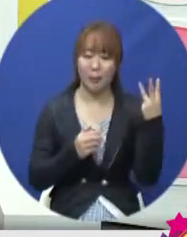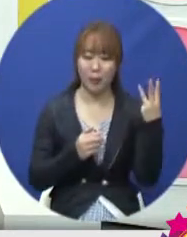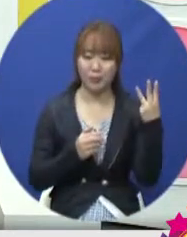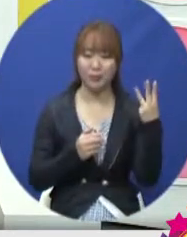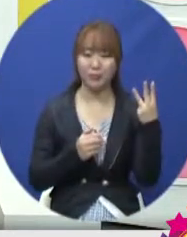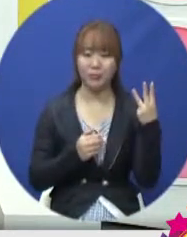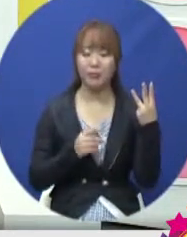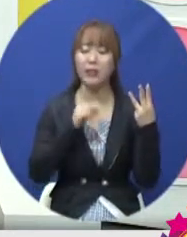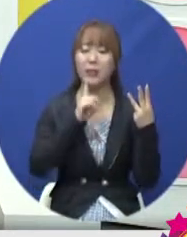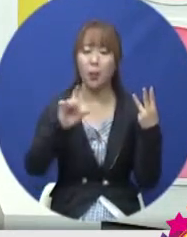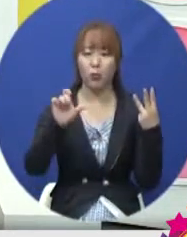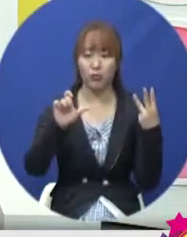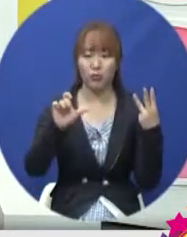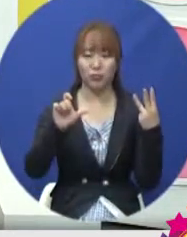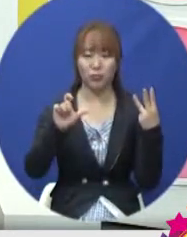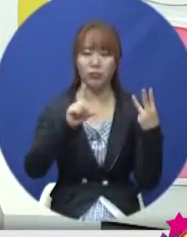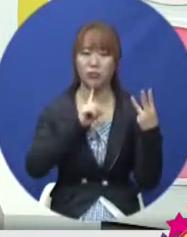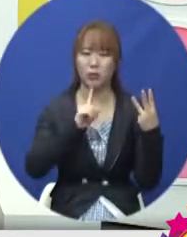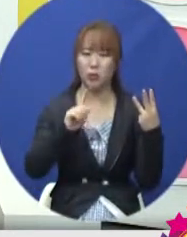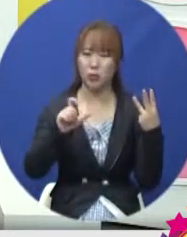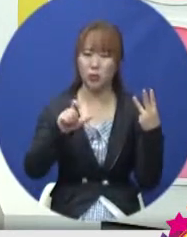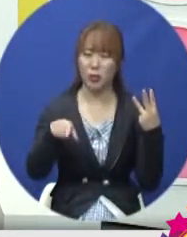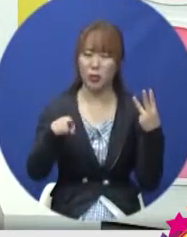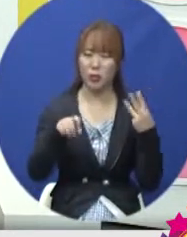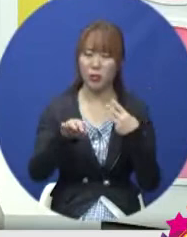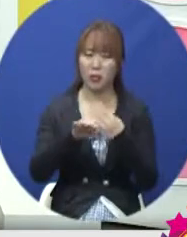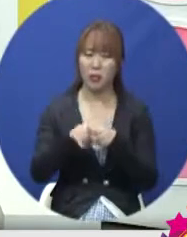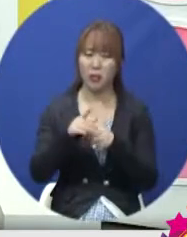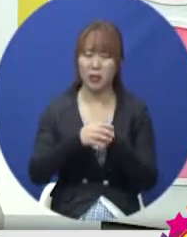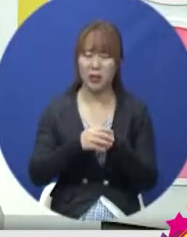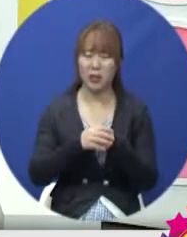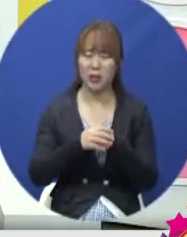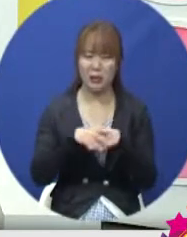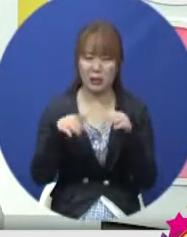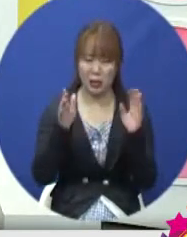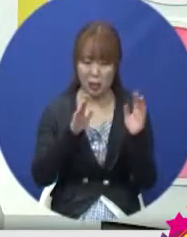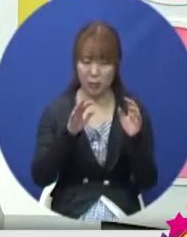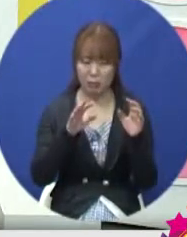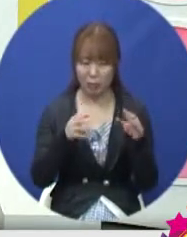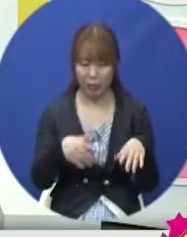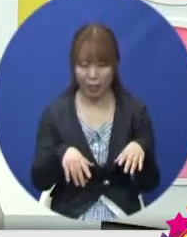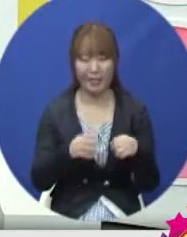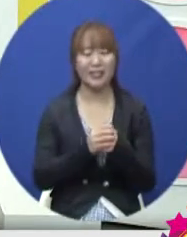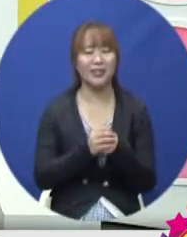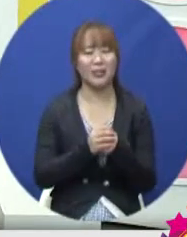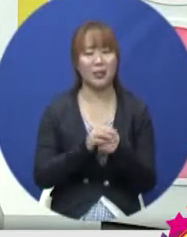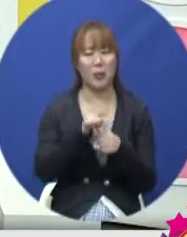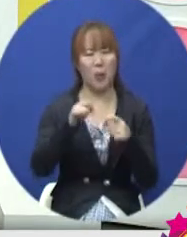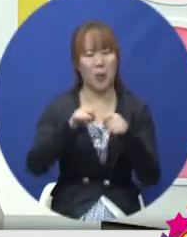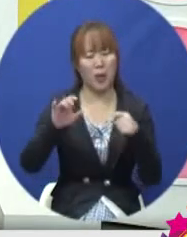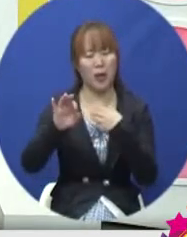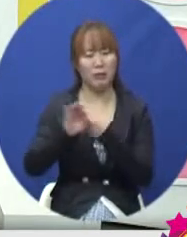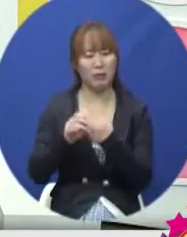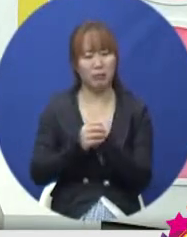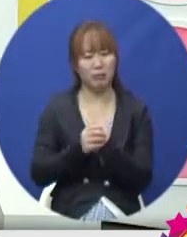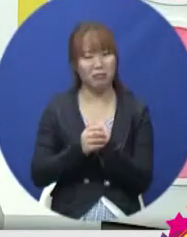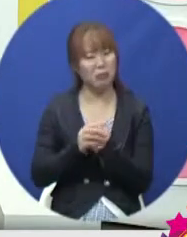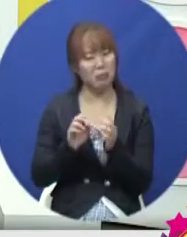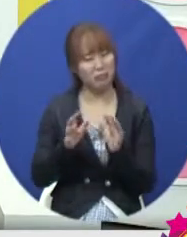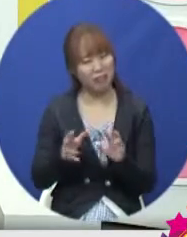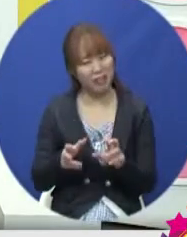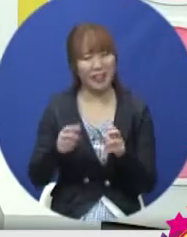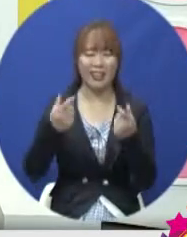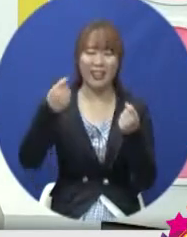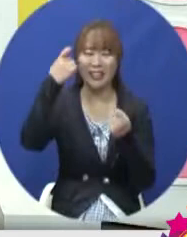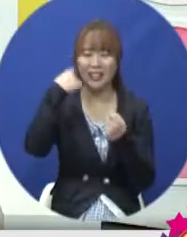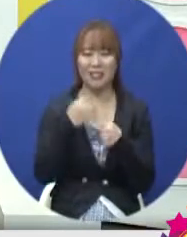3번 15분. 15분 담가놓으면 이게 너무, 채소들이 시들시들. 너무 담가놓으면 이게 또 애들이. 그럴 것 같아요.